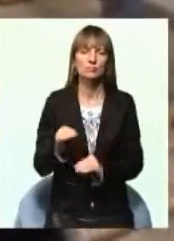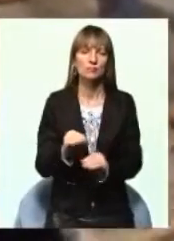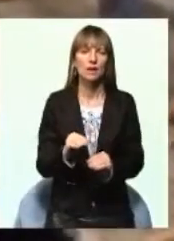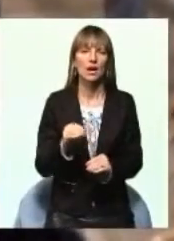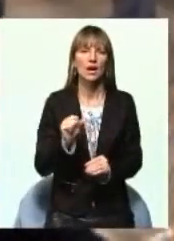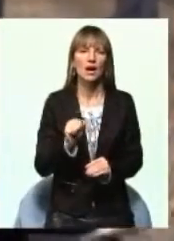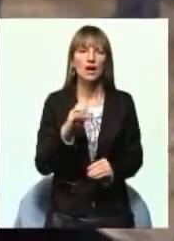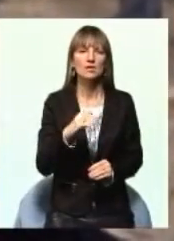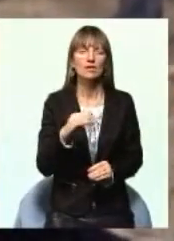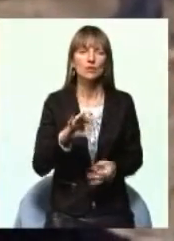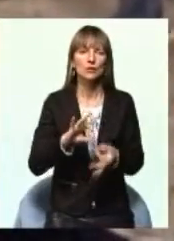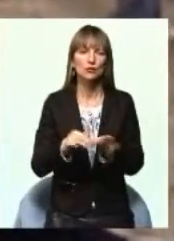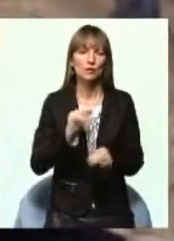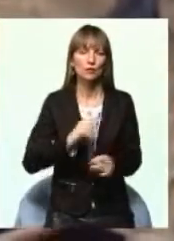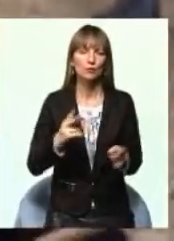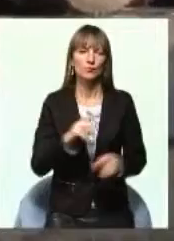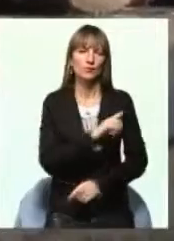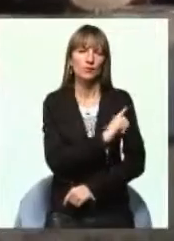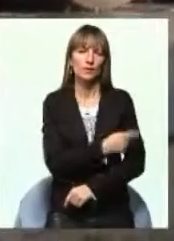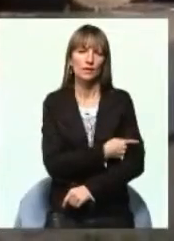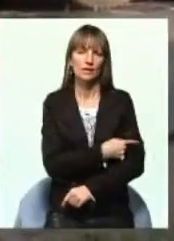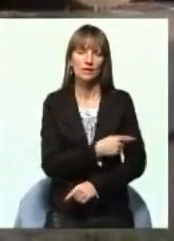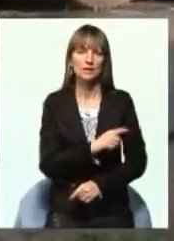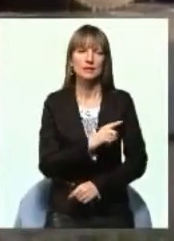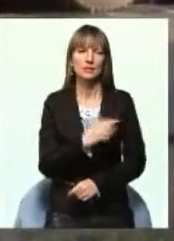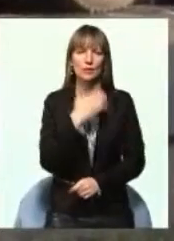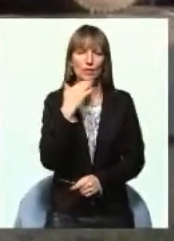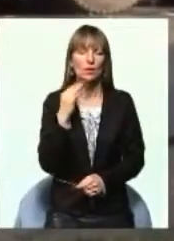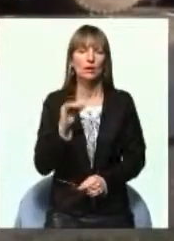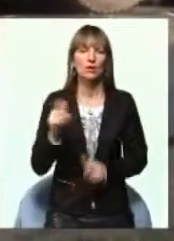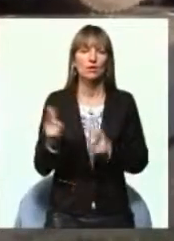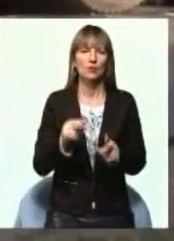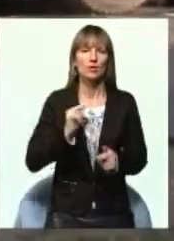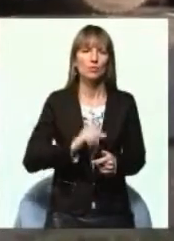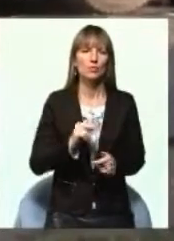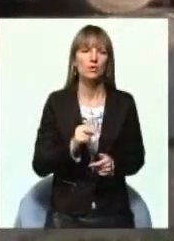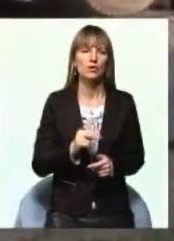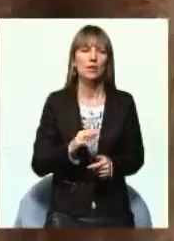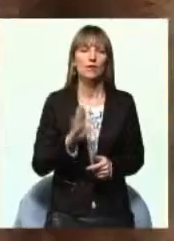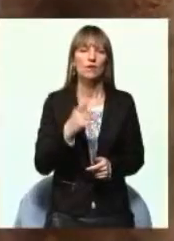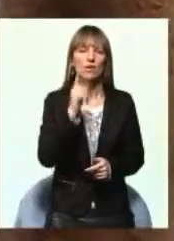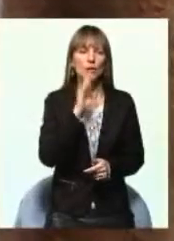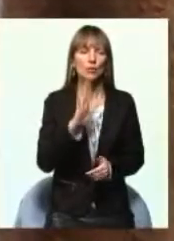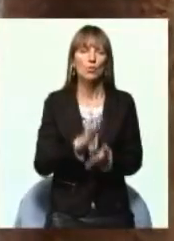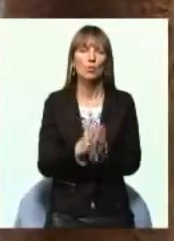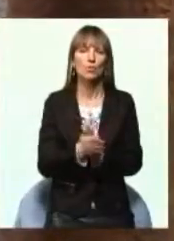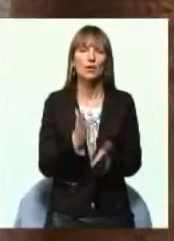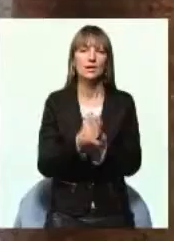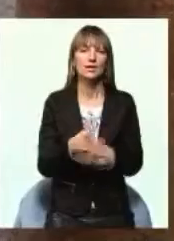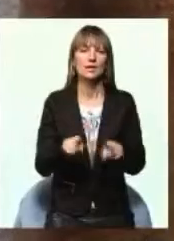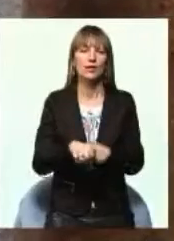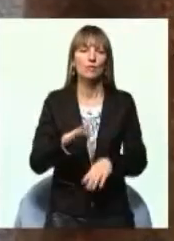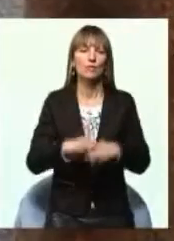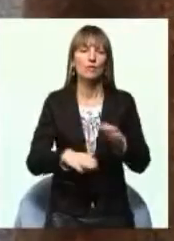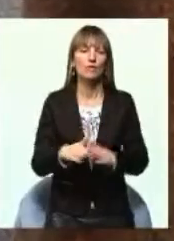надскладна робота і вимагає великої фізичної сили та готовності працювати у зовсім несприятливих умовах. Є така професія,